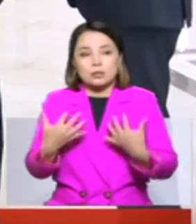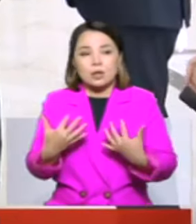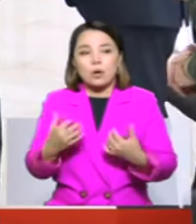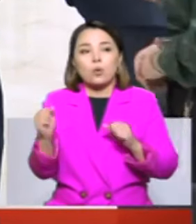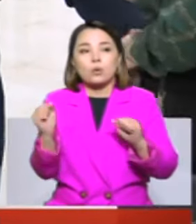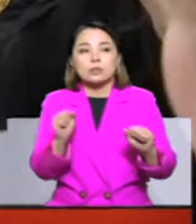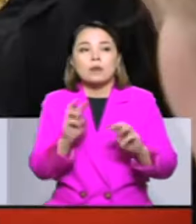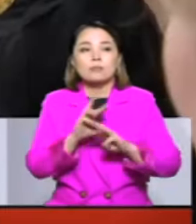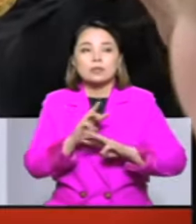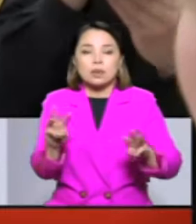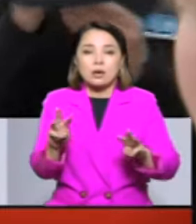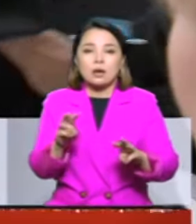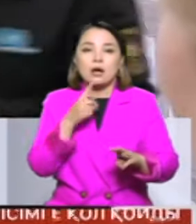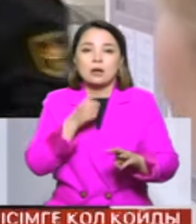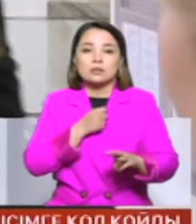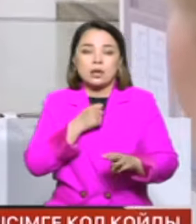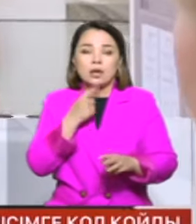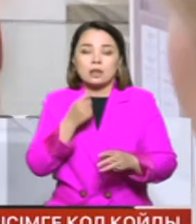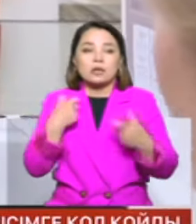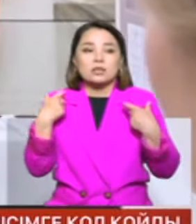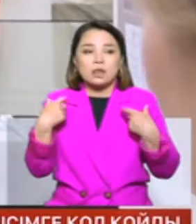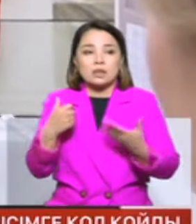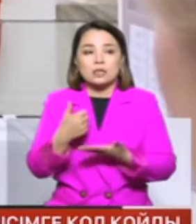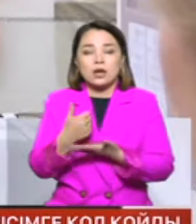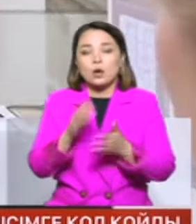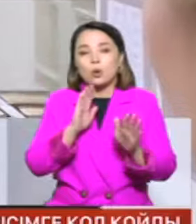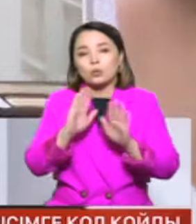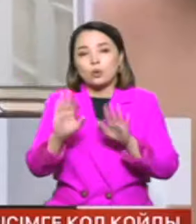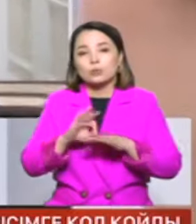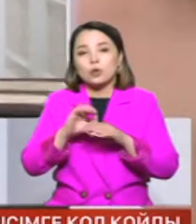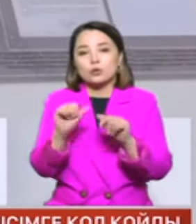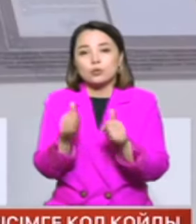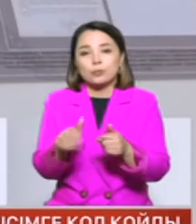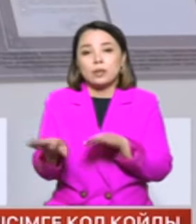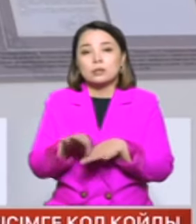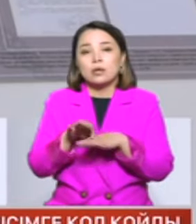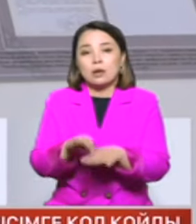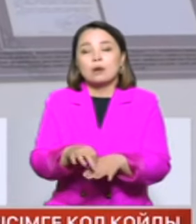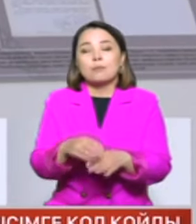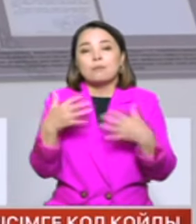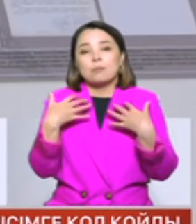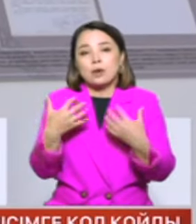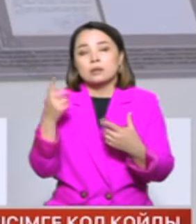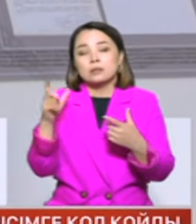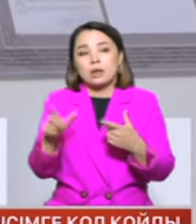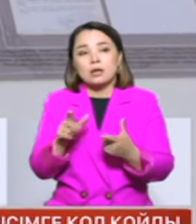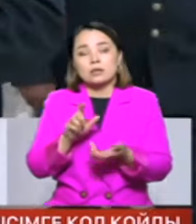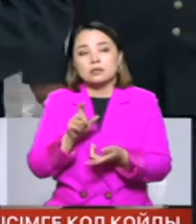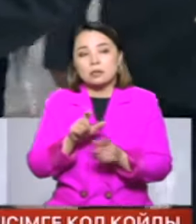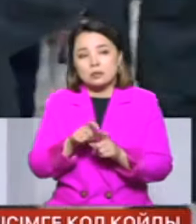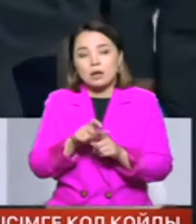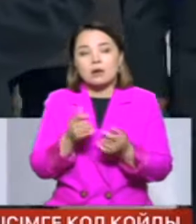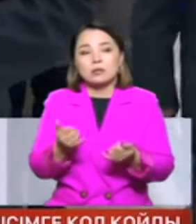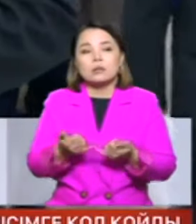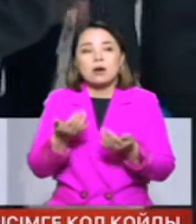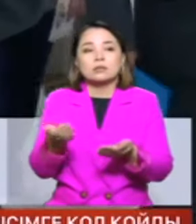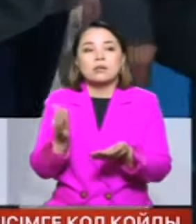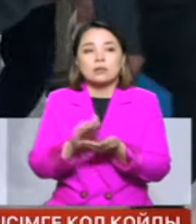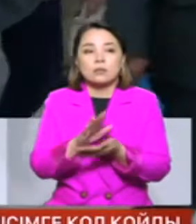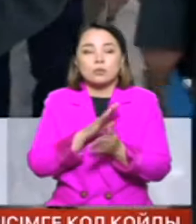қорғаныс министрі, армия генералына арналып көрме ұйымдастырылды. Шара барысында батырға арналған кітап таныстырылды.